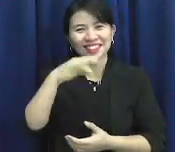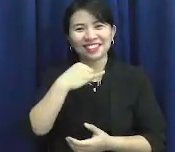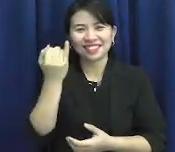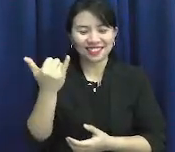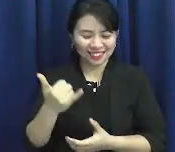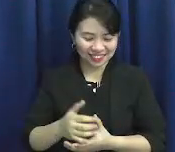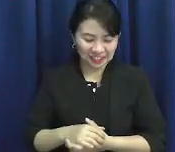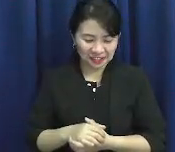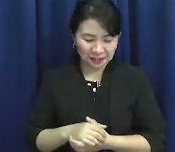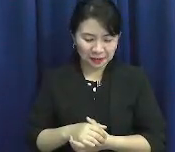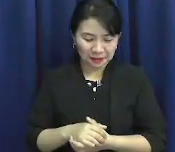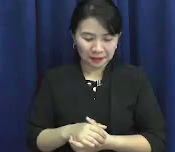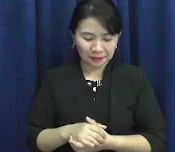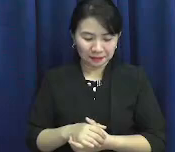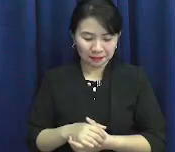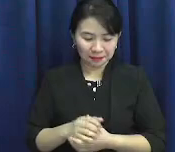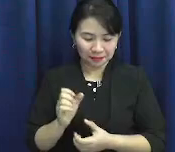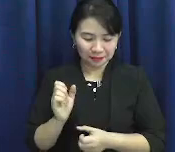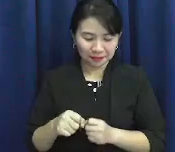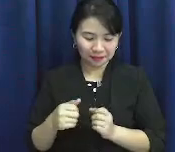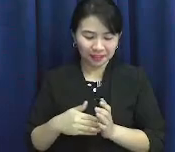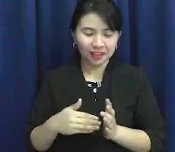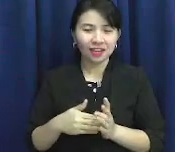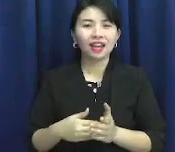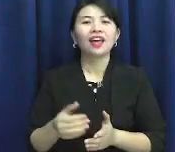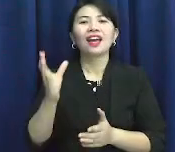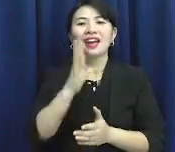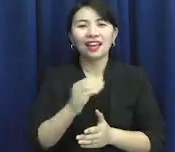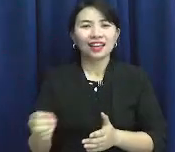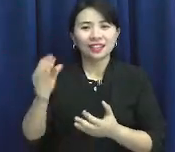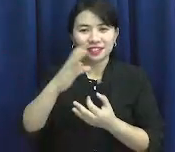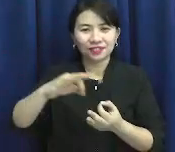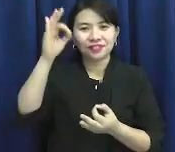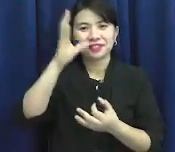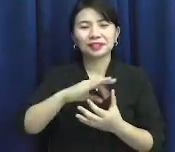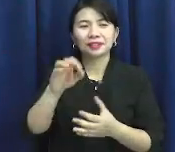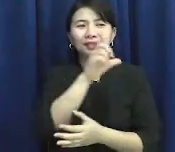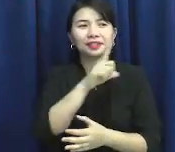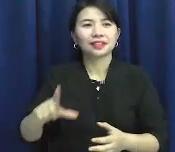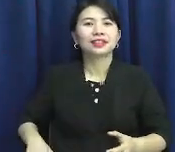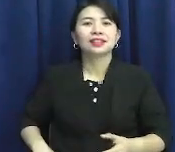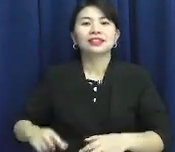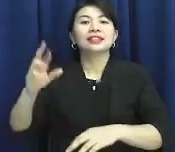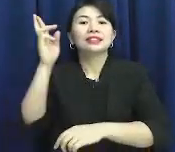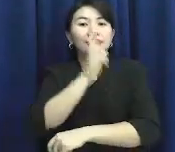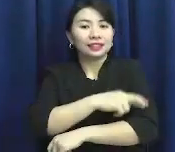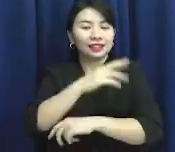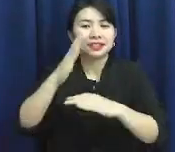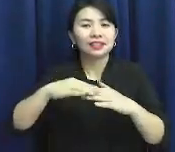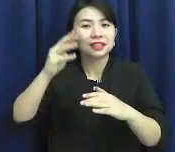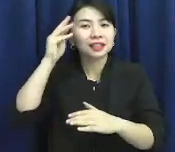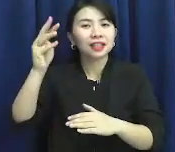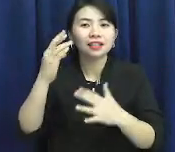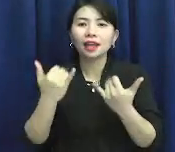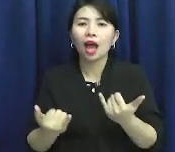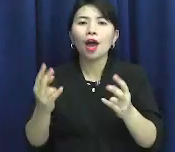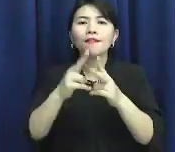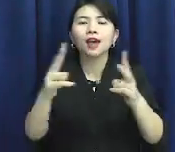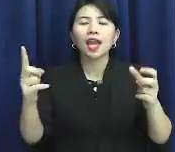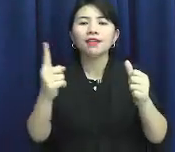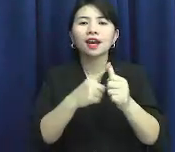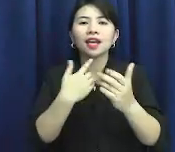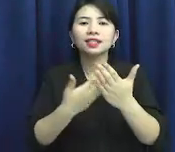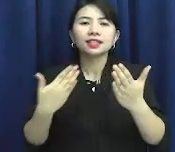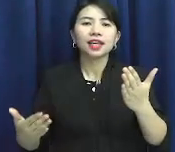Alright, so like I said, no? And the Spirit of the Lord shall rest upon him. The very first thing na dapat